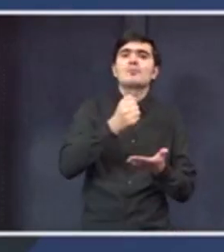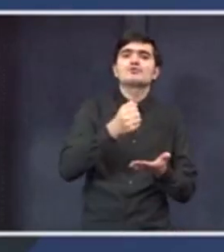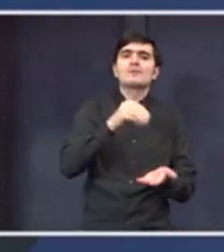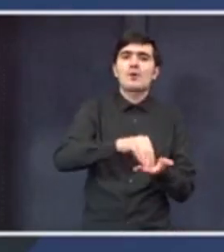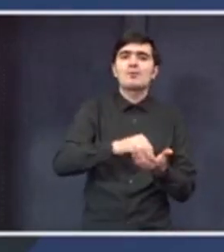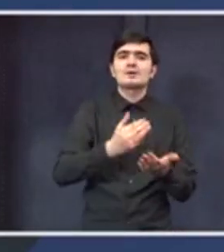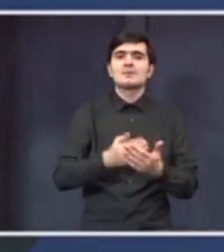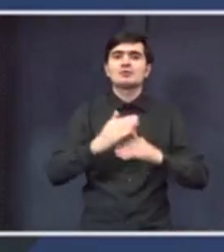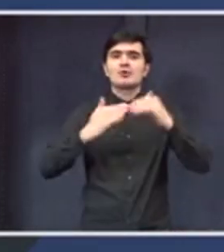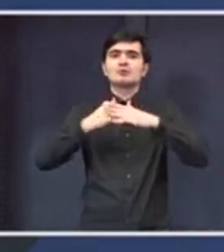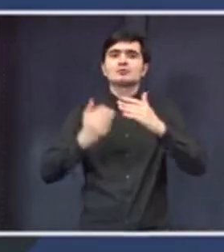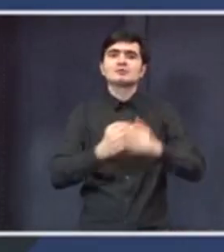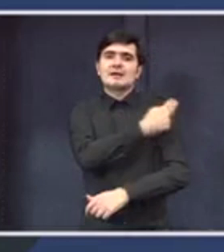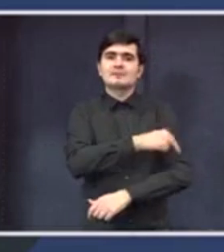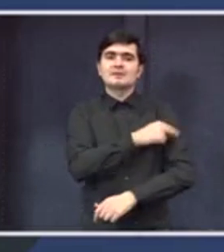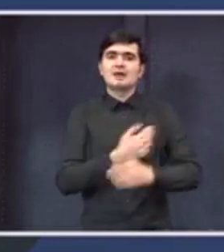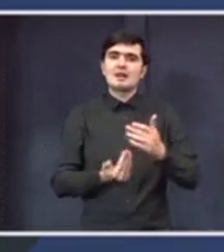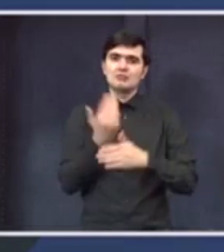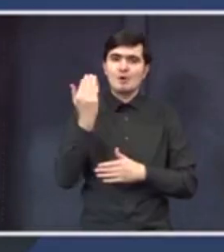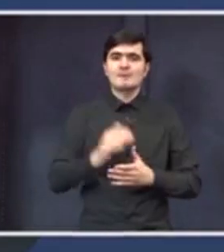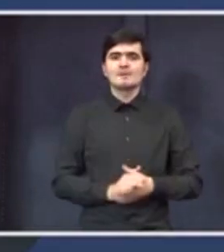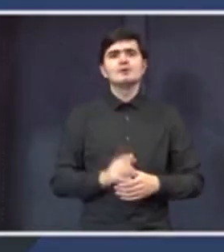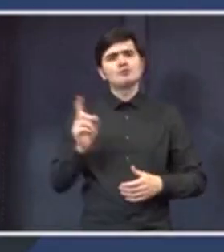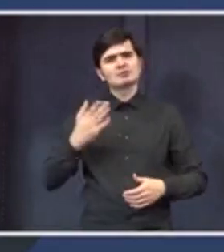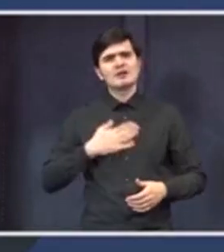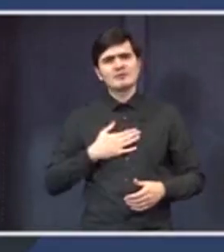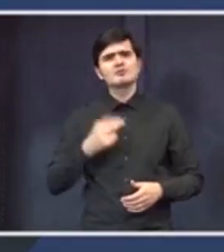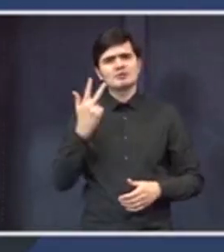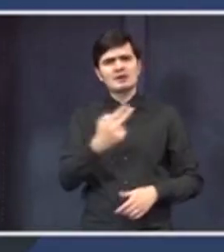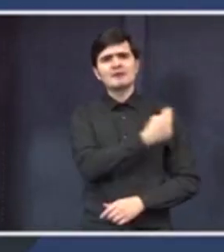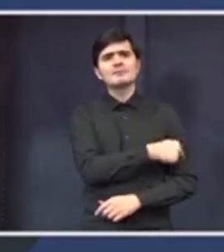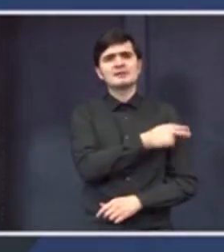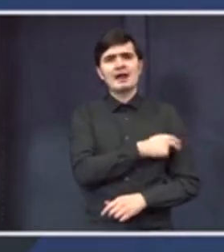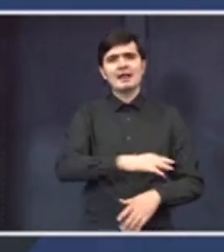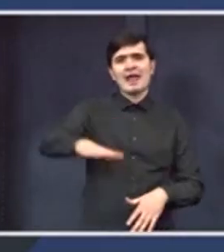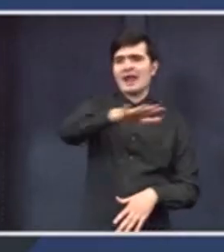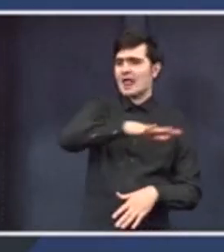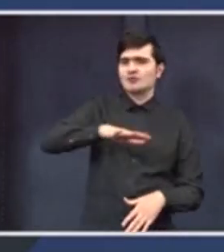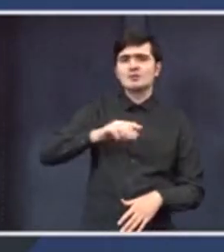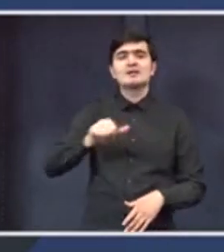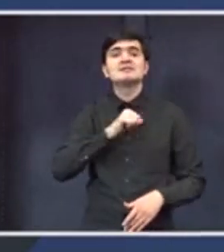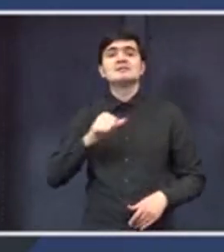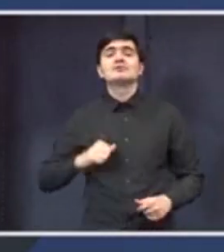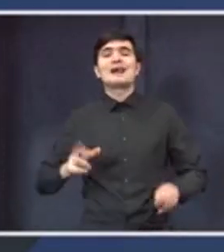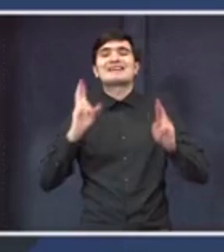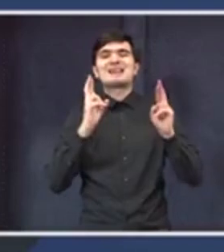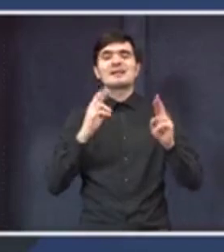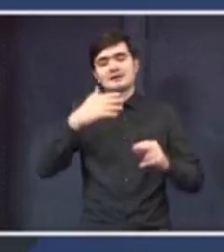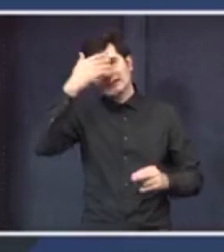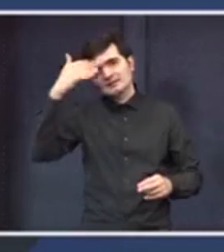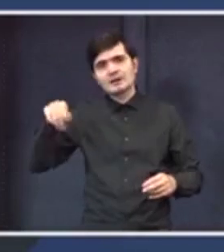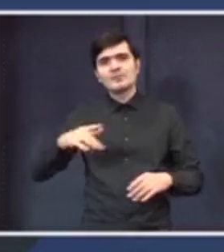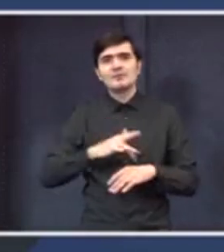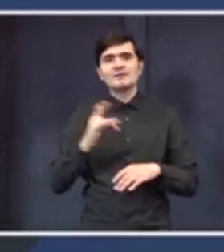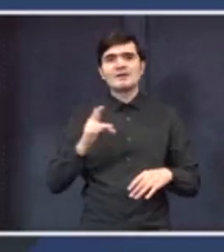avea și pe efort bugetar construcția de spitale noi. Avem și cele 3 spitale regionale. Deci este singura soluție de a scăpa de aceste